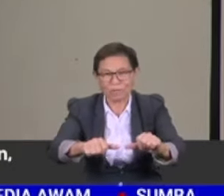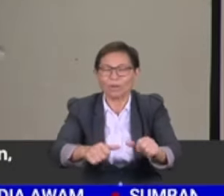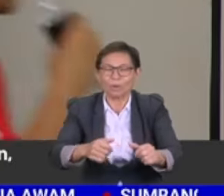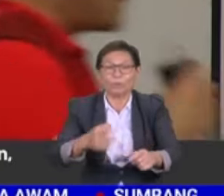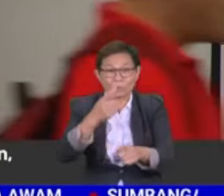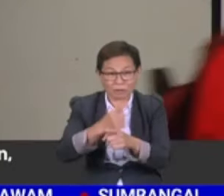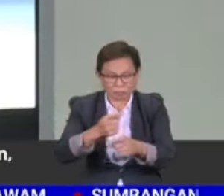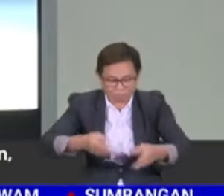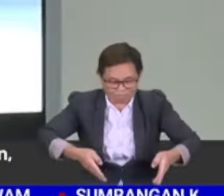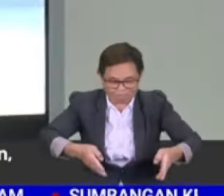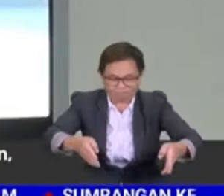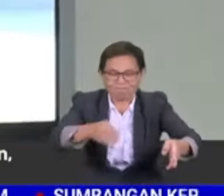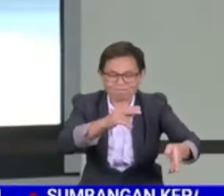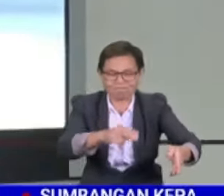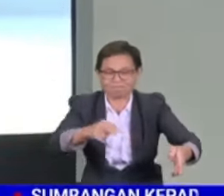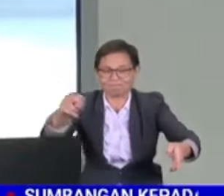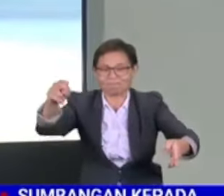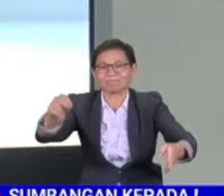path.